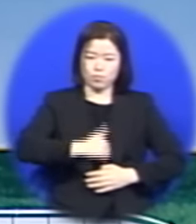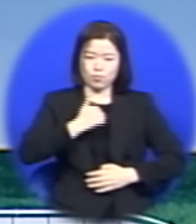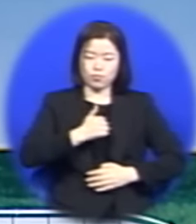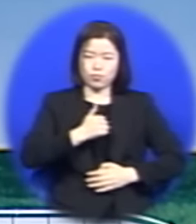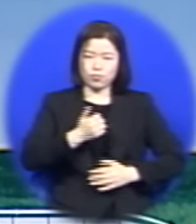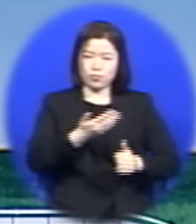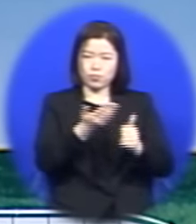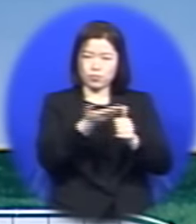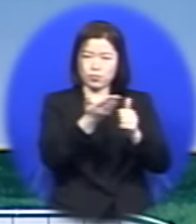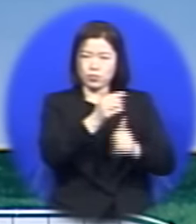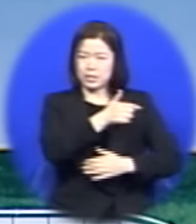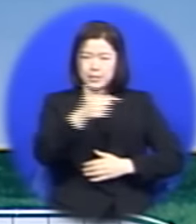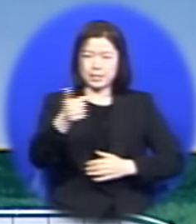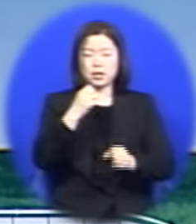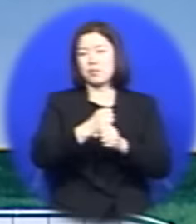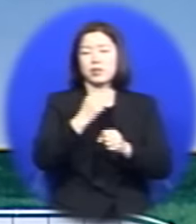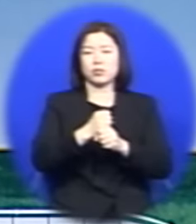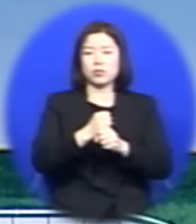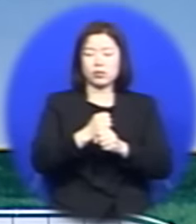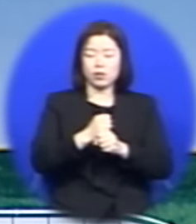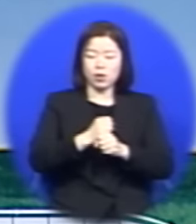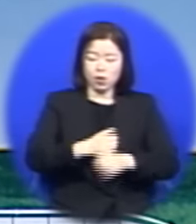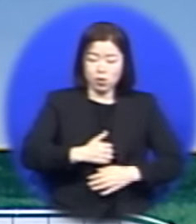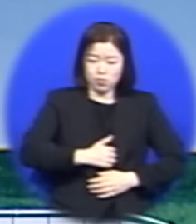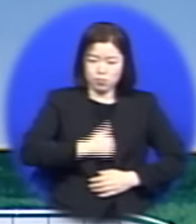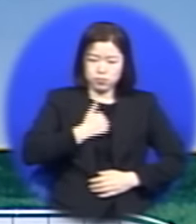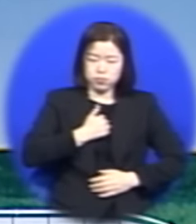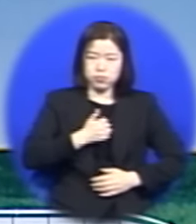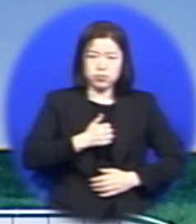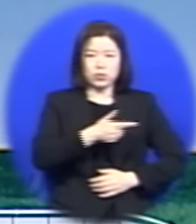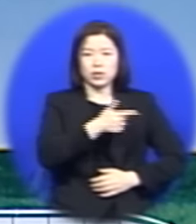키웁니다. 품으면 큰일 나는 겁니다.